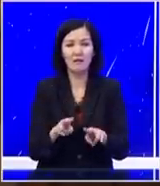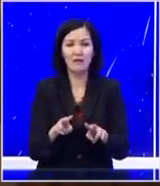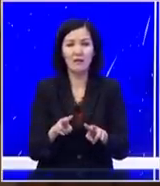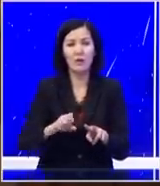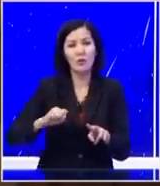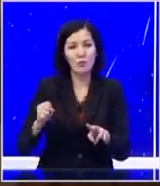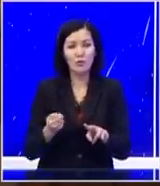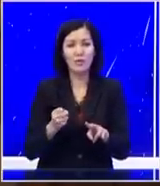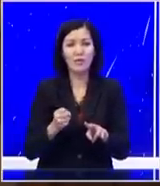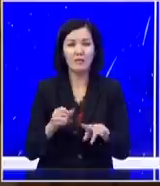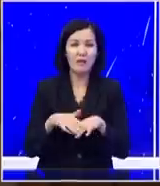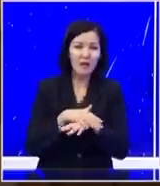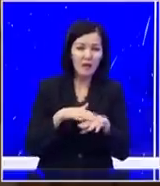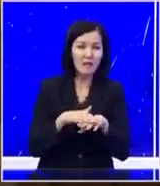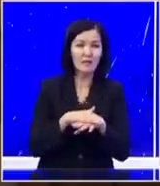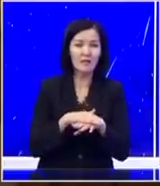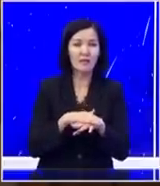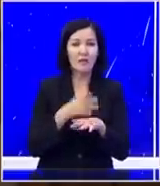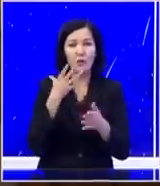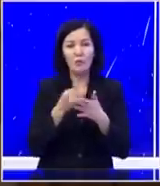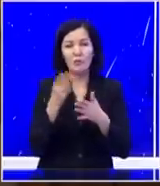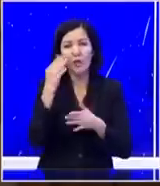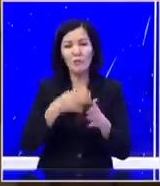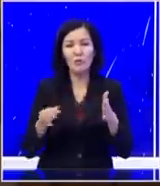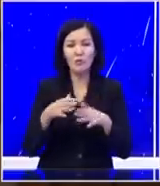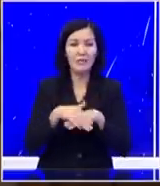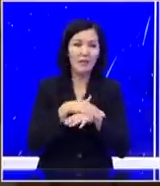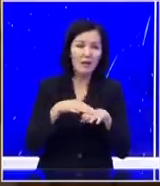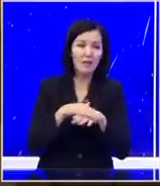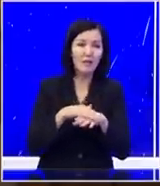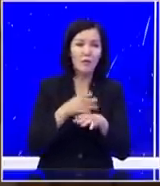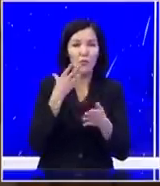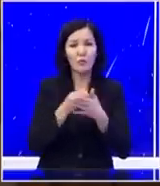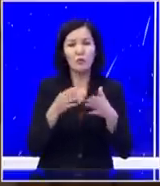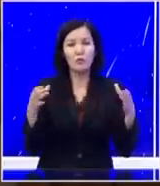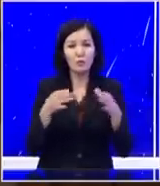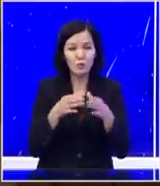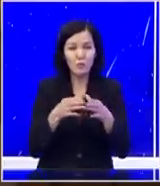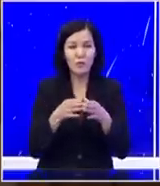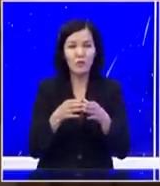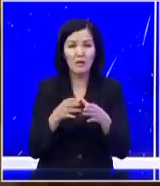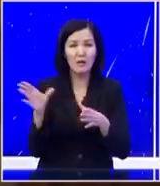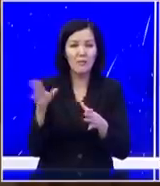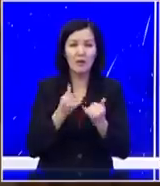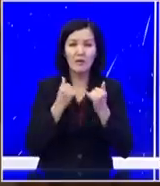Жолдастардың арасында, елдің арасында, біздің Алматы облысының